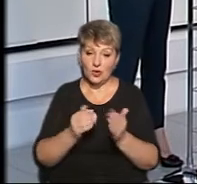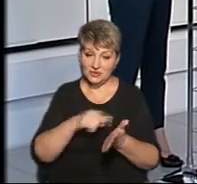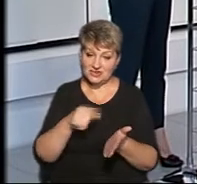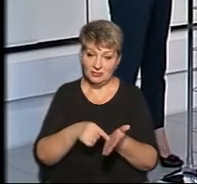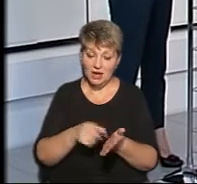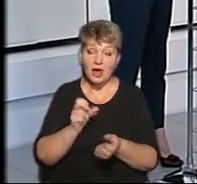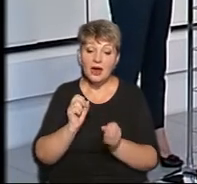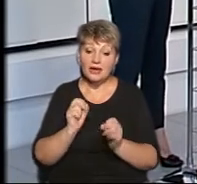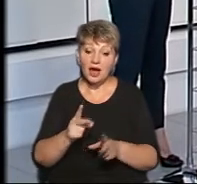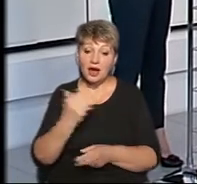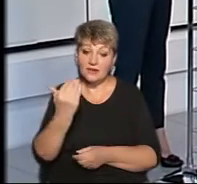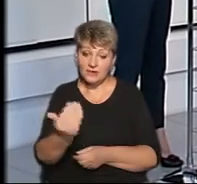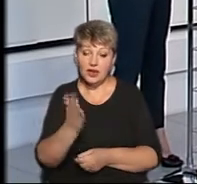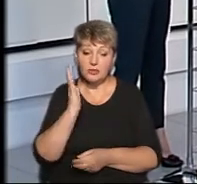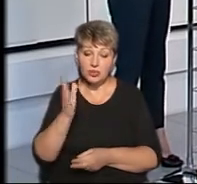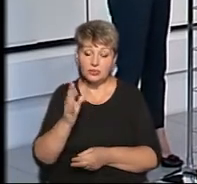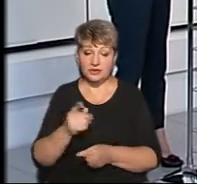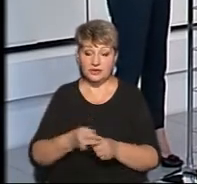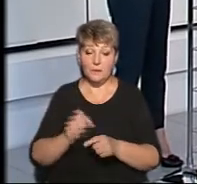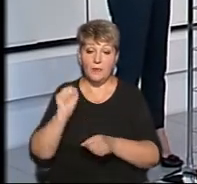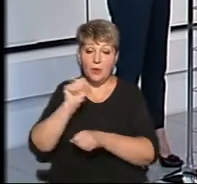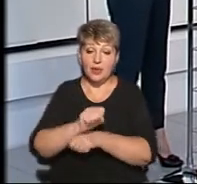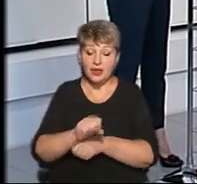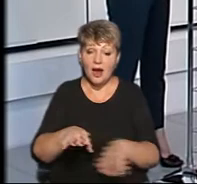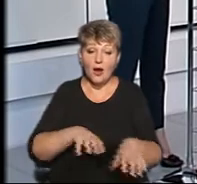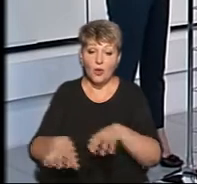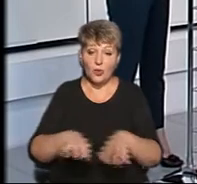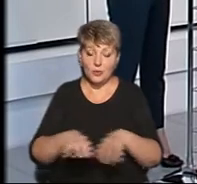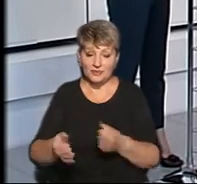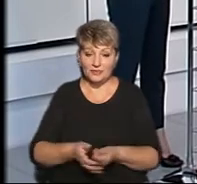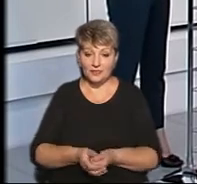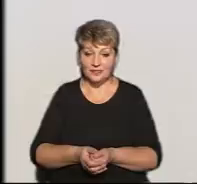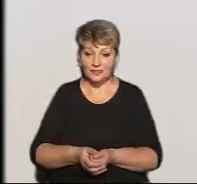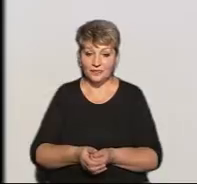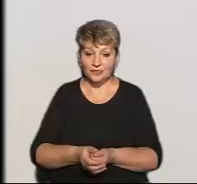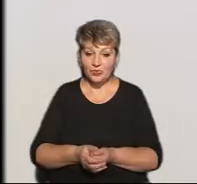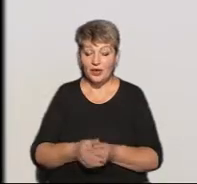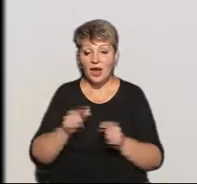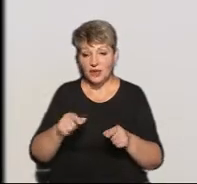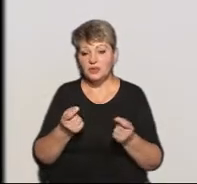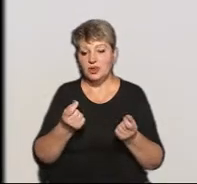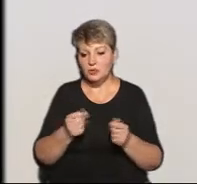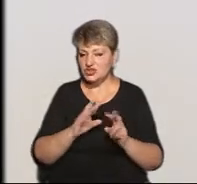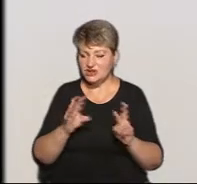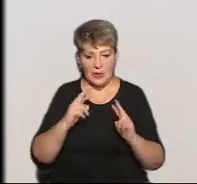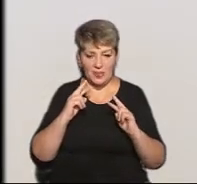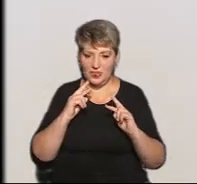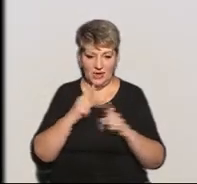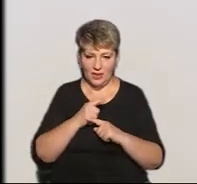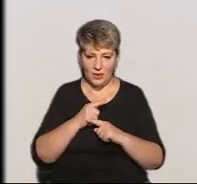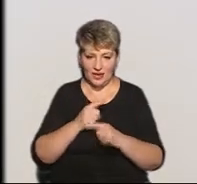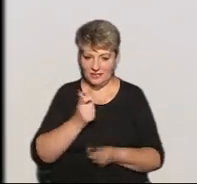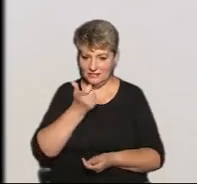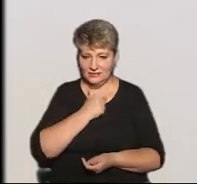Дякую. Як ви будете долати корупційні ризики в місті, якщо ви не подолали Дякую. Ще у себе? Питання, воно дещо некоректне, тому що є